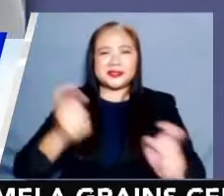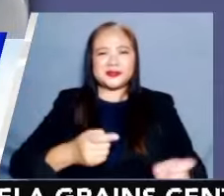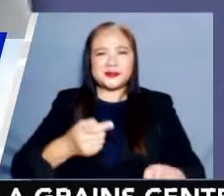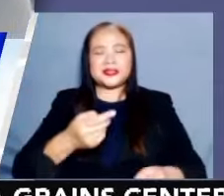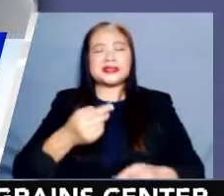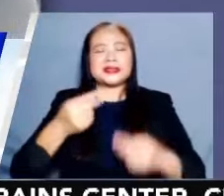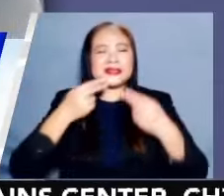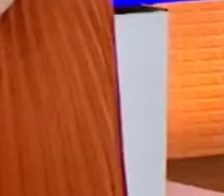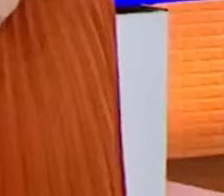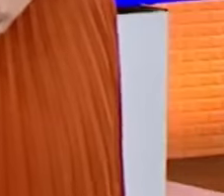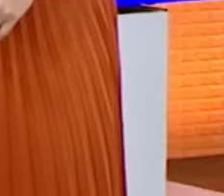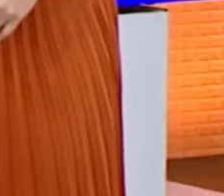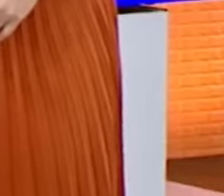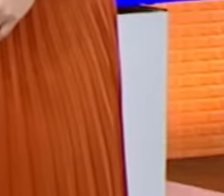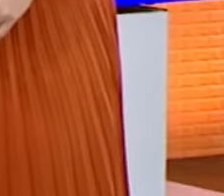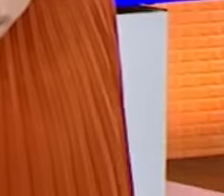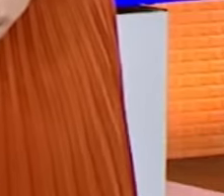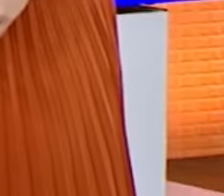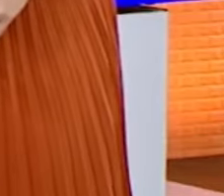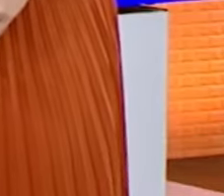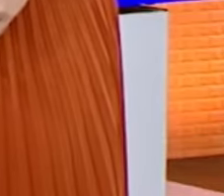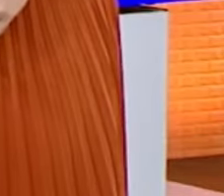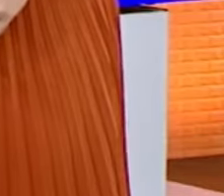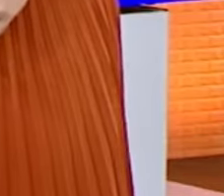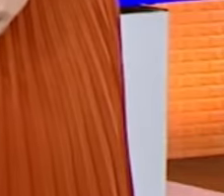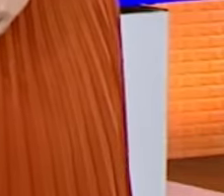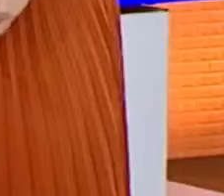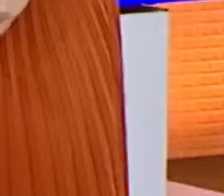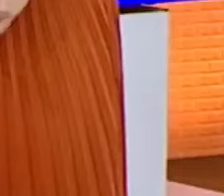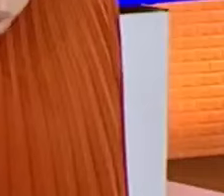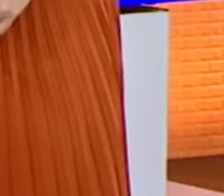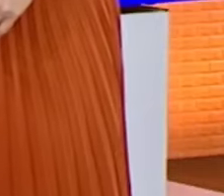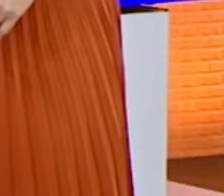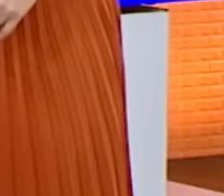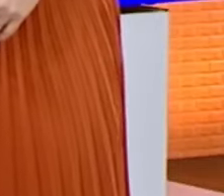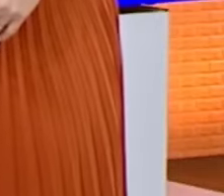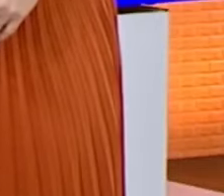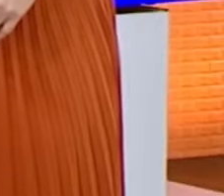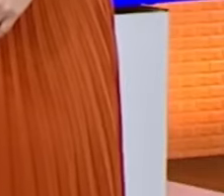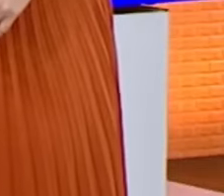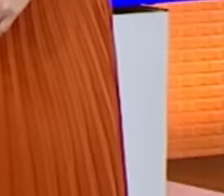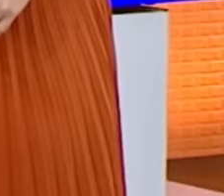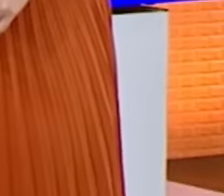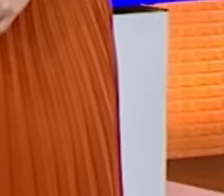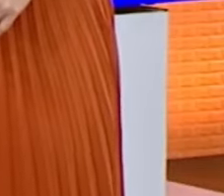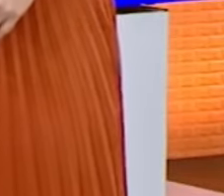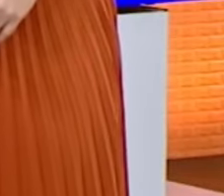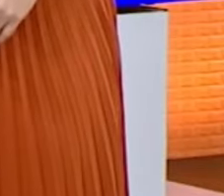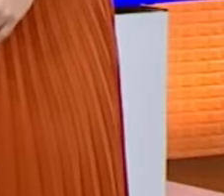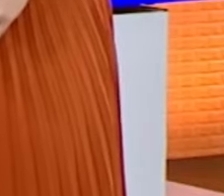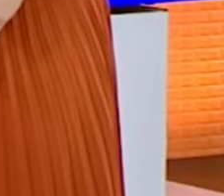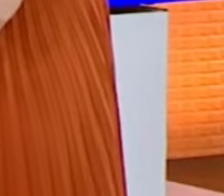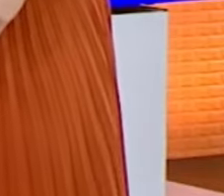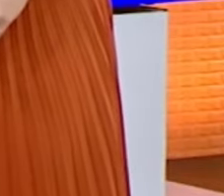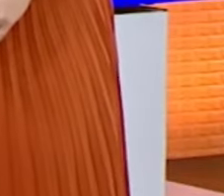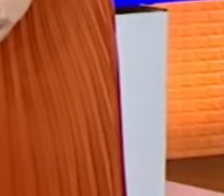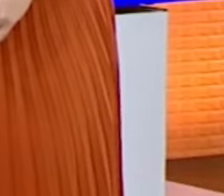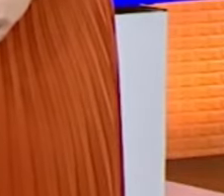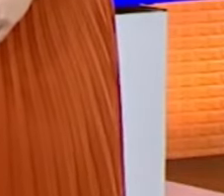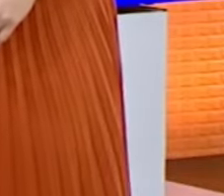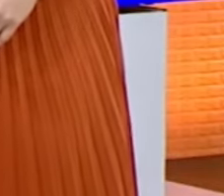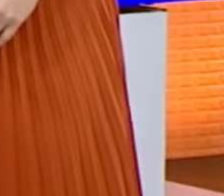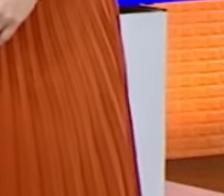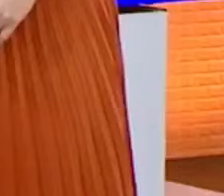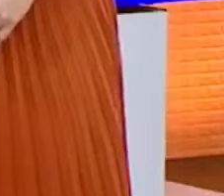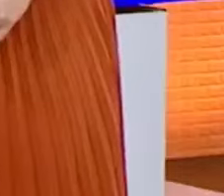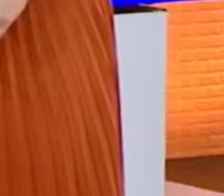Carlos. Mga Kapuso, para una ka sa mga balita, mag-subscribe sa GMA Integrated News sa YouTube. Sa mga Kapuso abroad, subaybayan